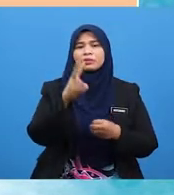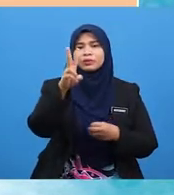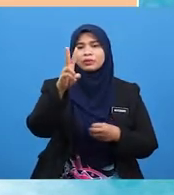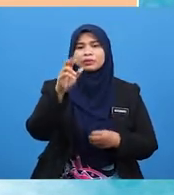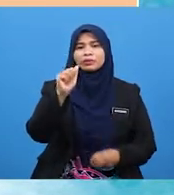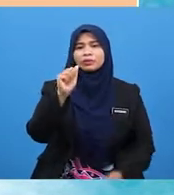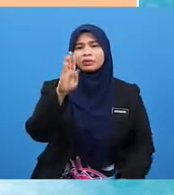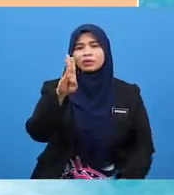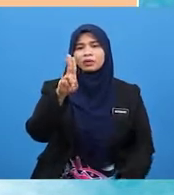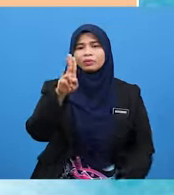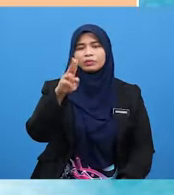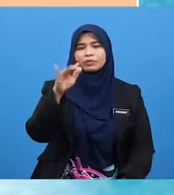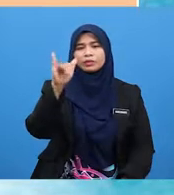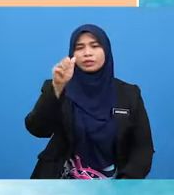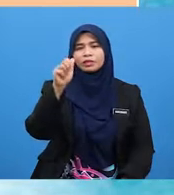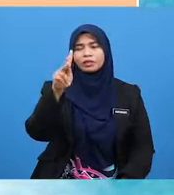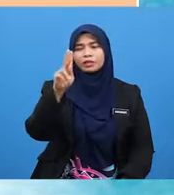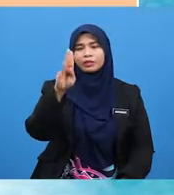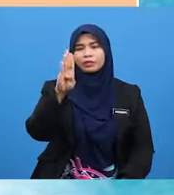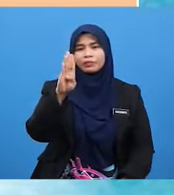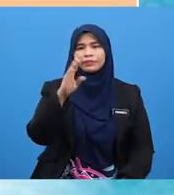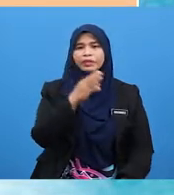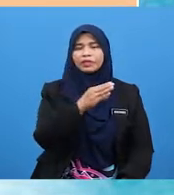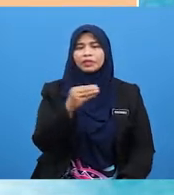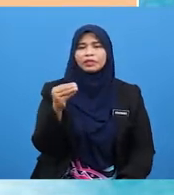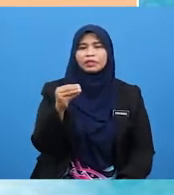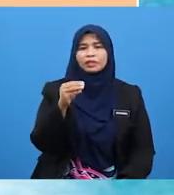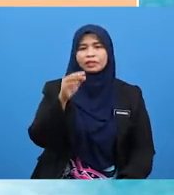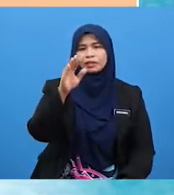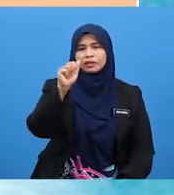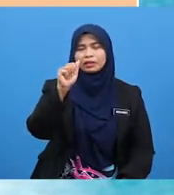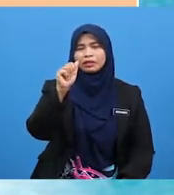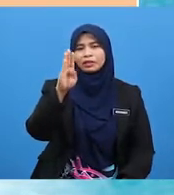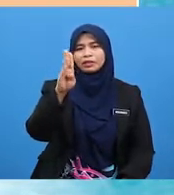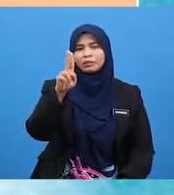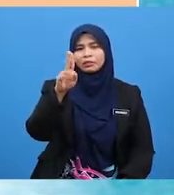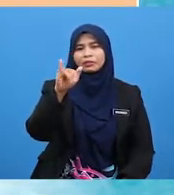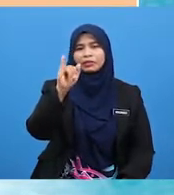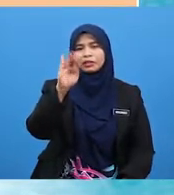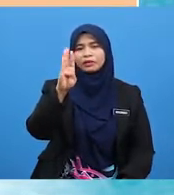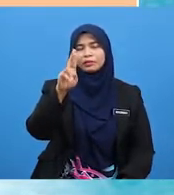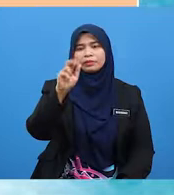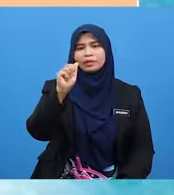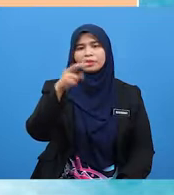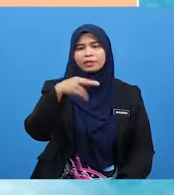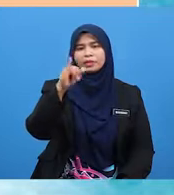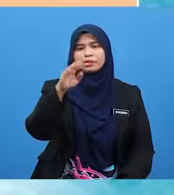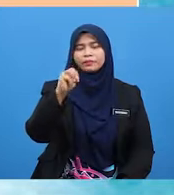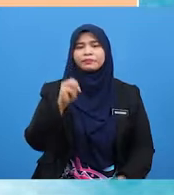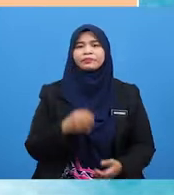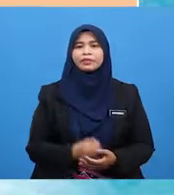Ya'qub Yusuf bin Yahya Al-Buwaiti dan Abu Ibrahim Ismail bin Yahya